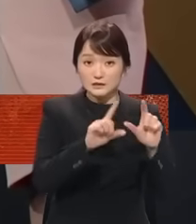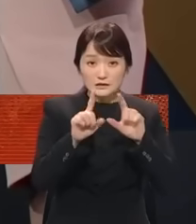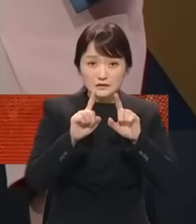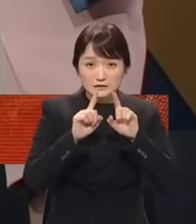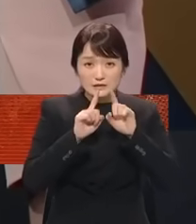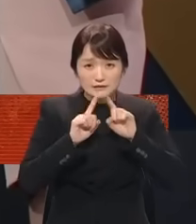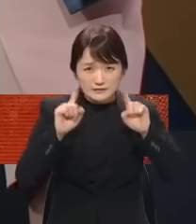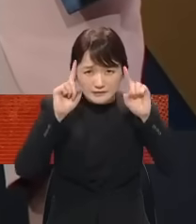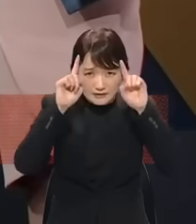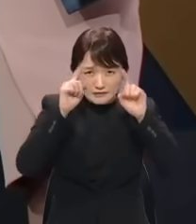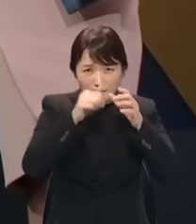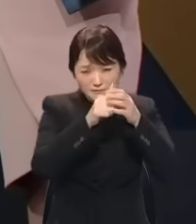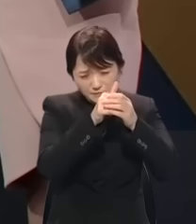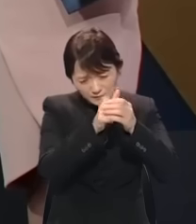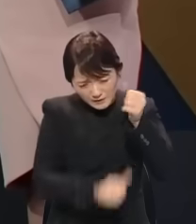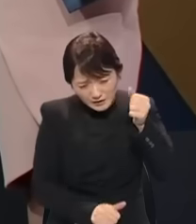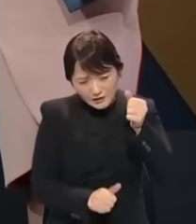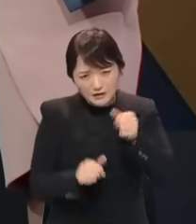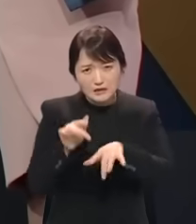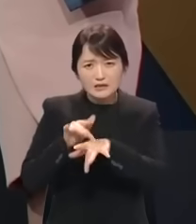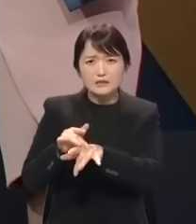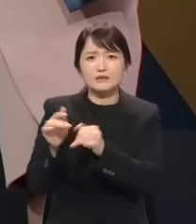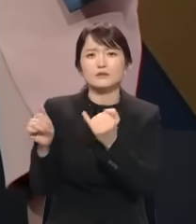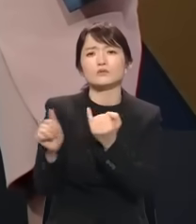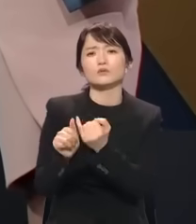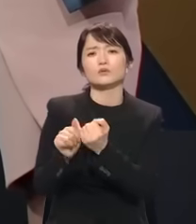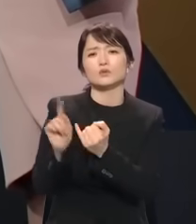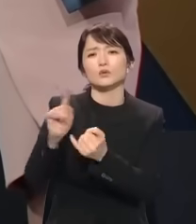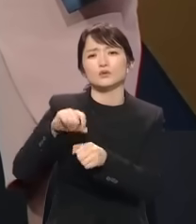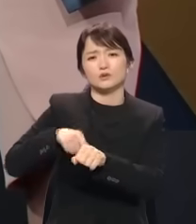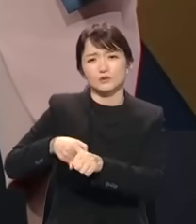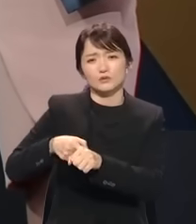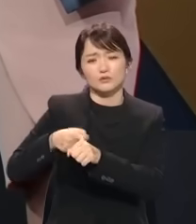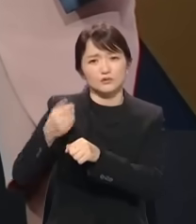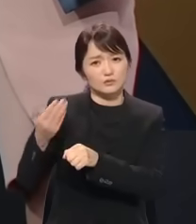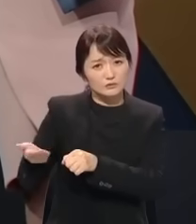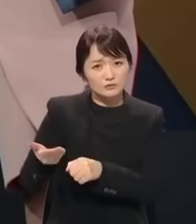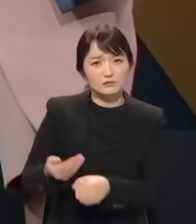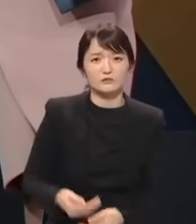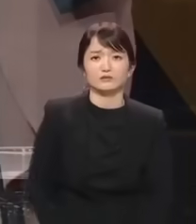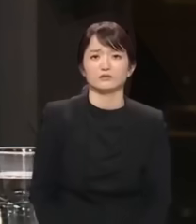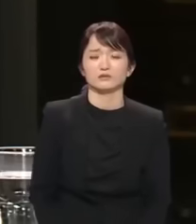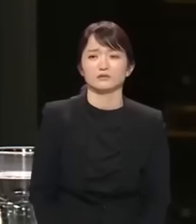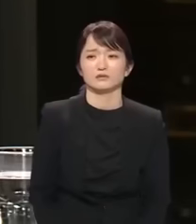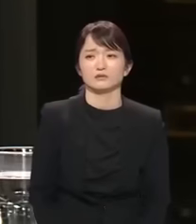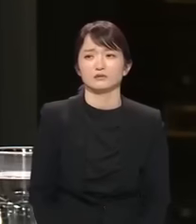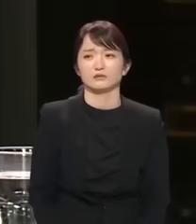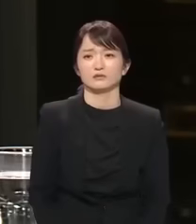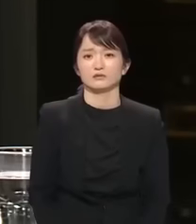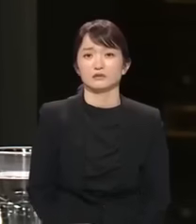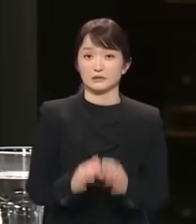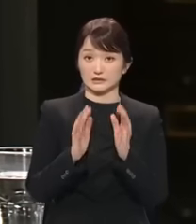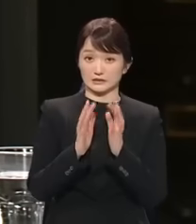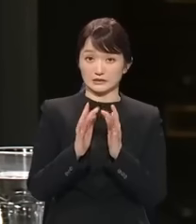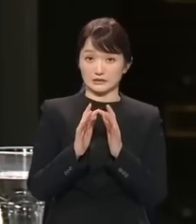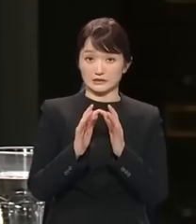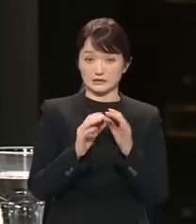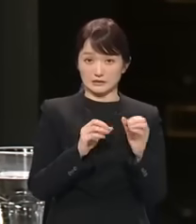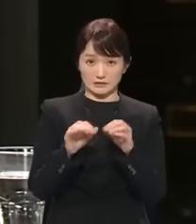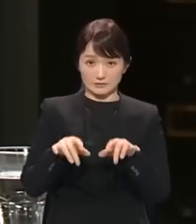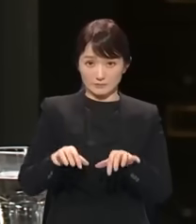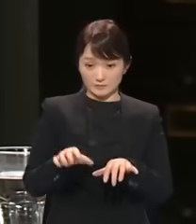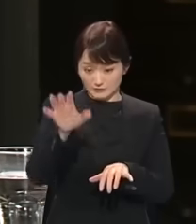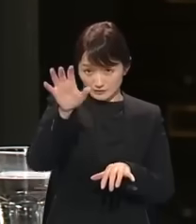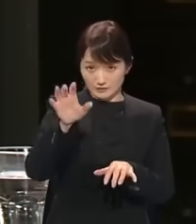지옥으로 들인 악마 부부 이들에게는 어떤 처벌이 내려졌을이 온라인 커뮤니티에이 사건